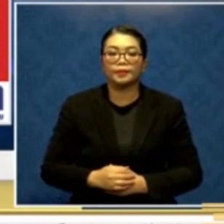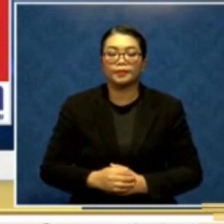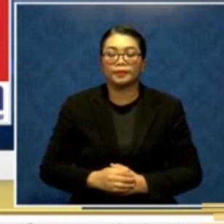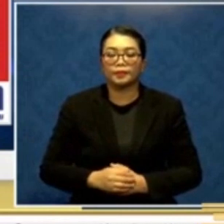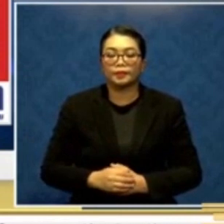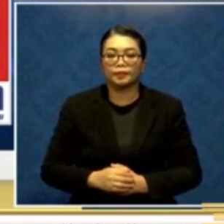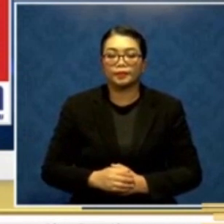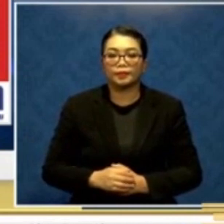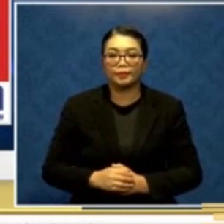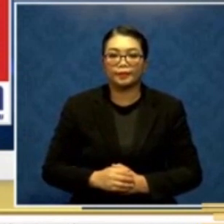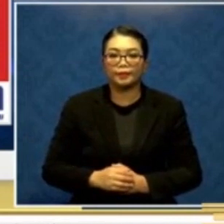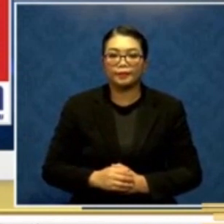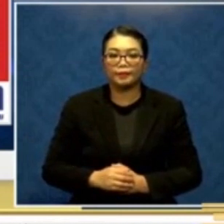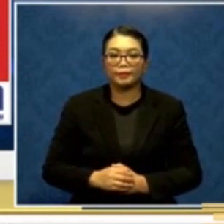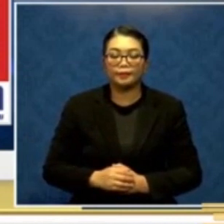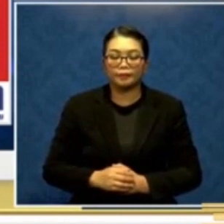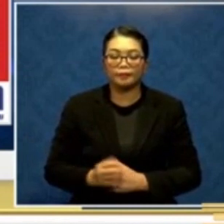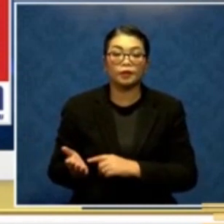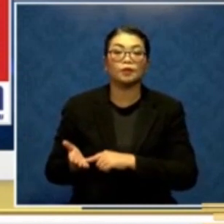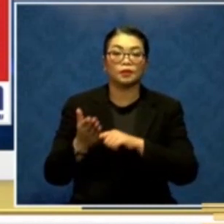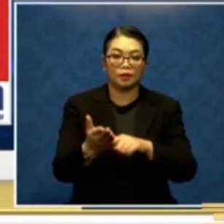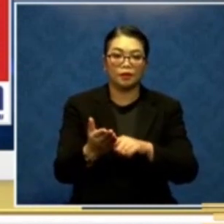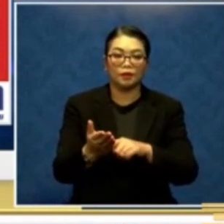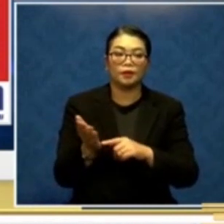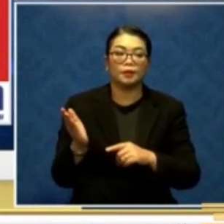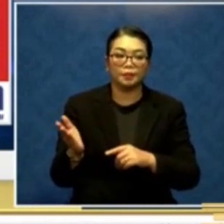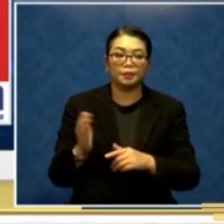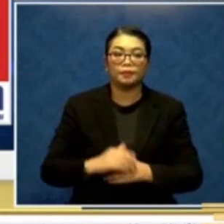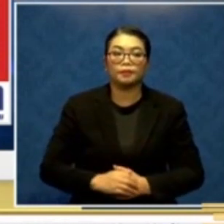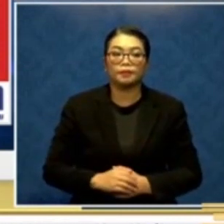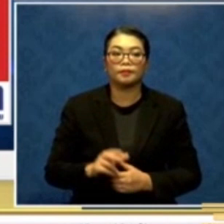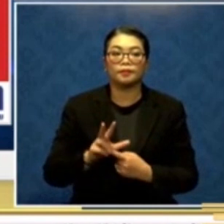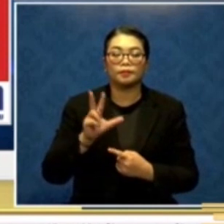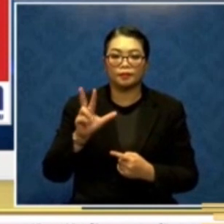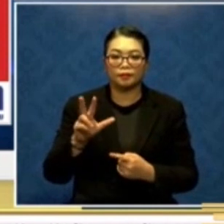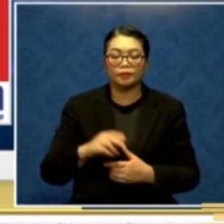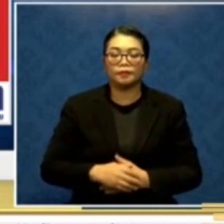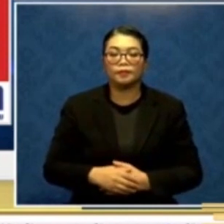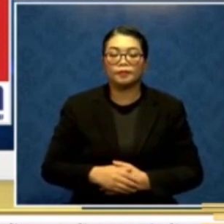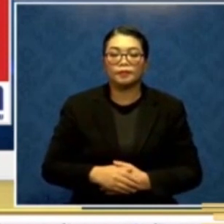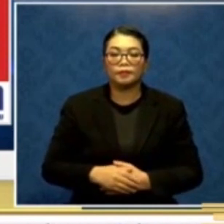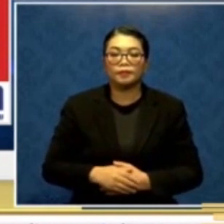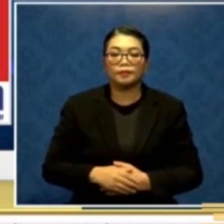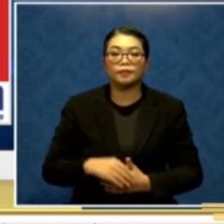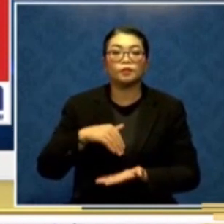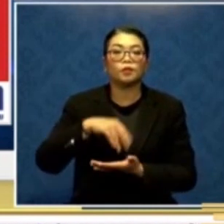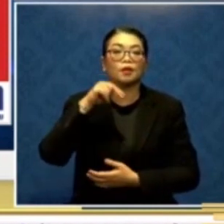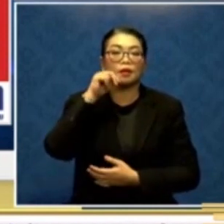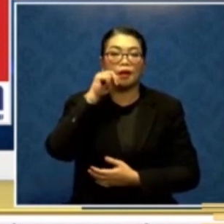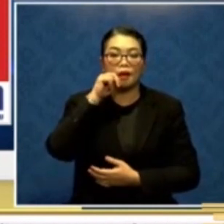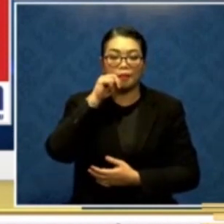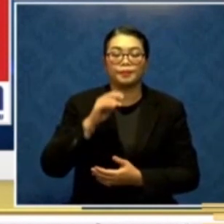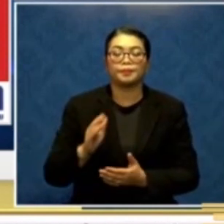่ง โรมสมบุิเป็ผู้เสนอขอมาอัที่สาม คมทรัยากรน้ำ